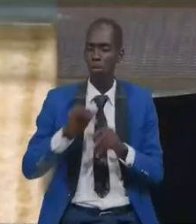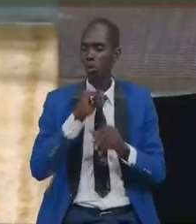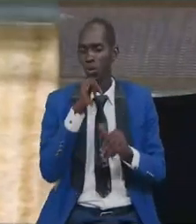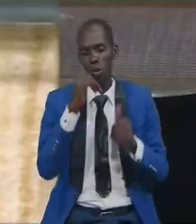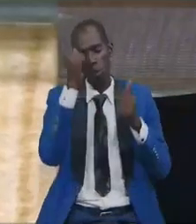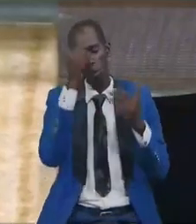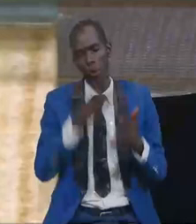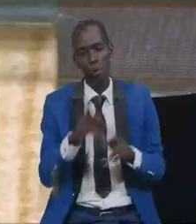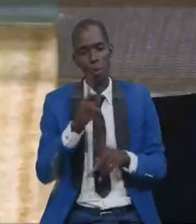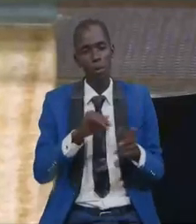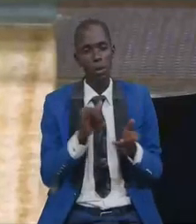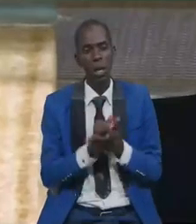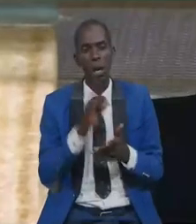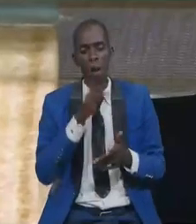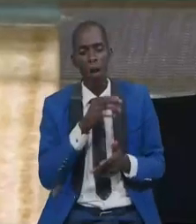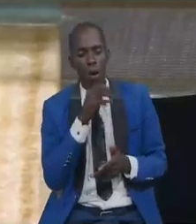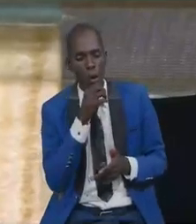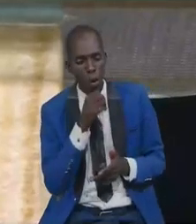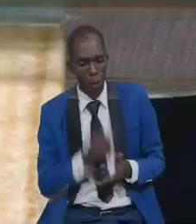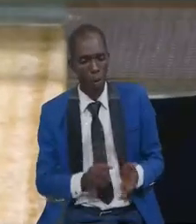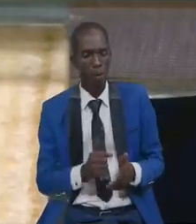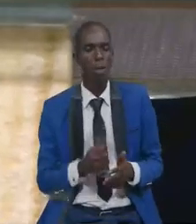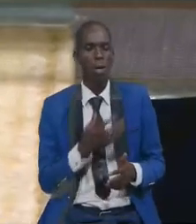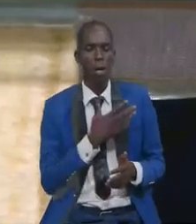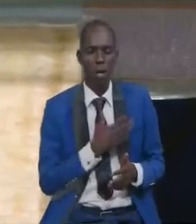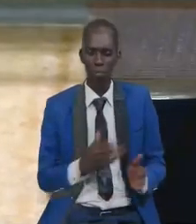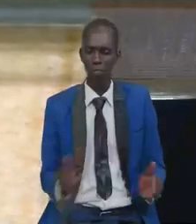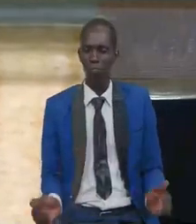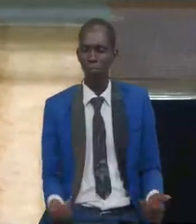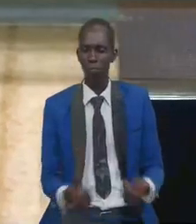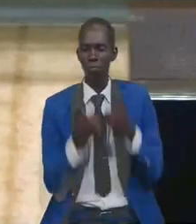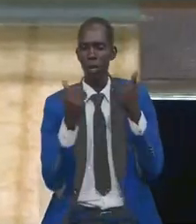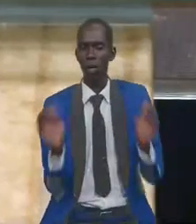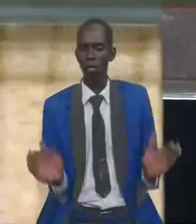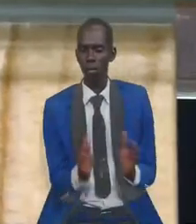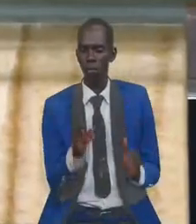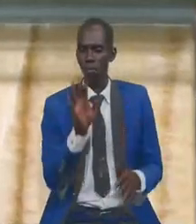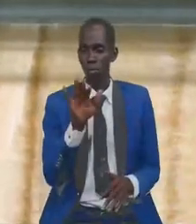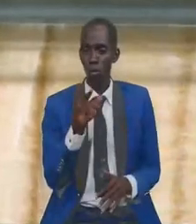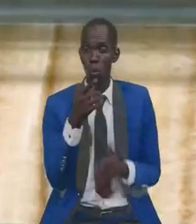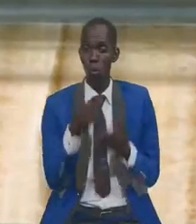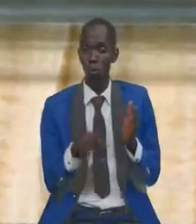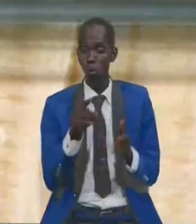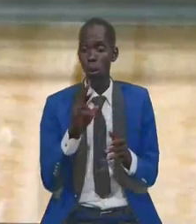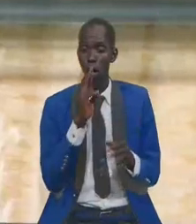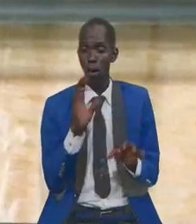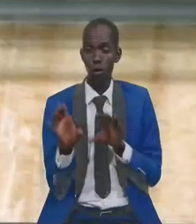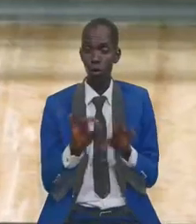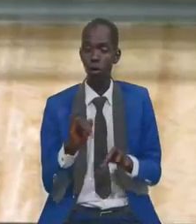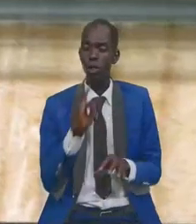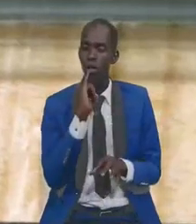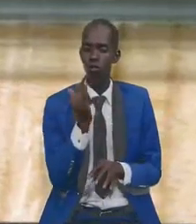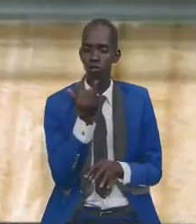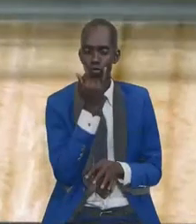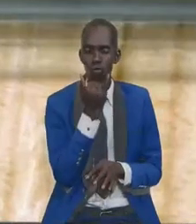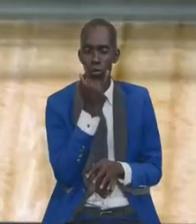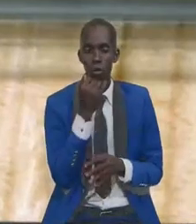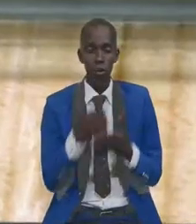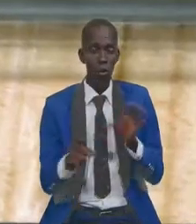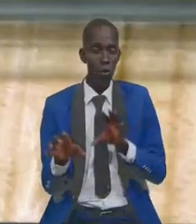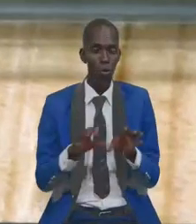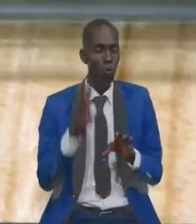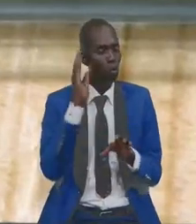qui sont vraiment audacieux pour les confronter, pour leur dire, hey, ce que vous faites n'est pas bien. Ça là, que vous faites ne peut pas vous aider. Cela ne vous donnera